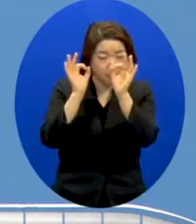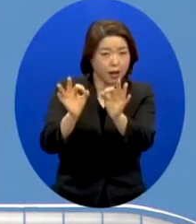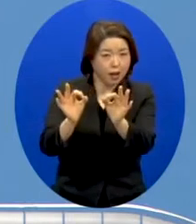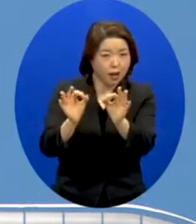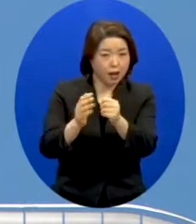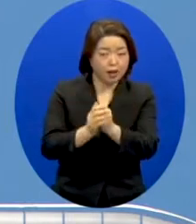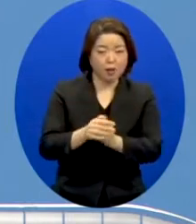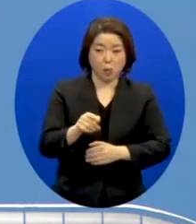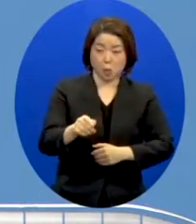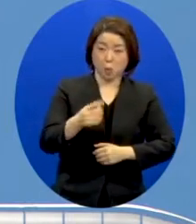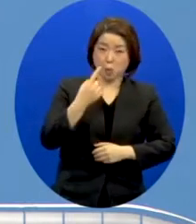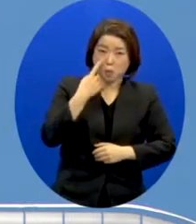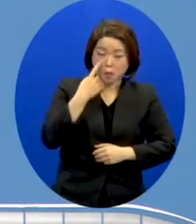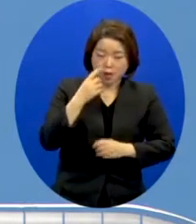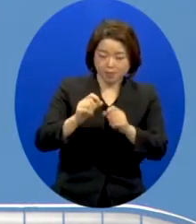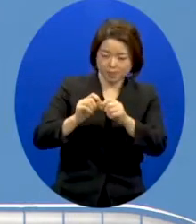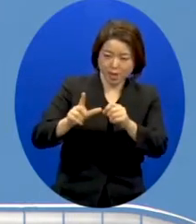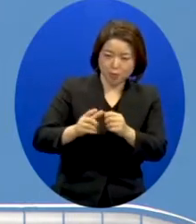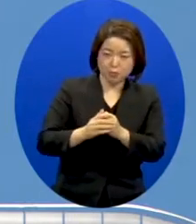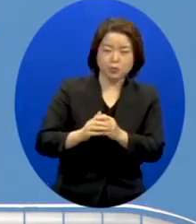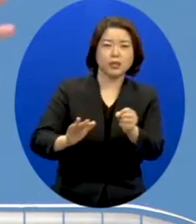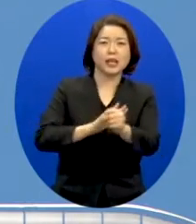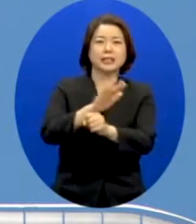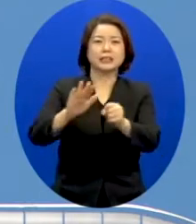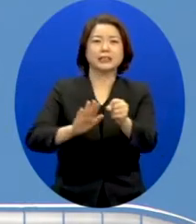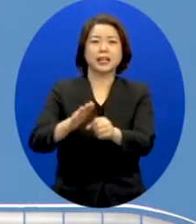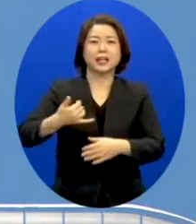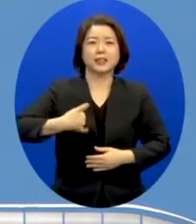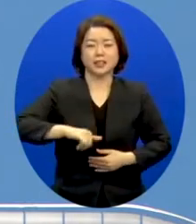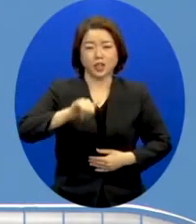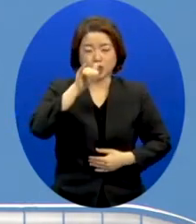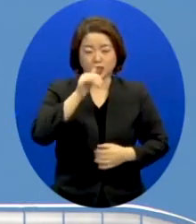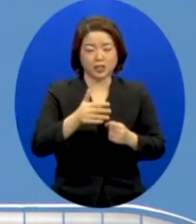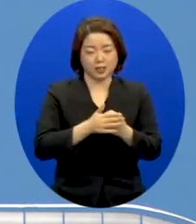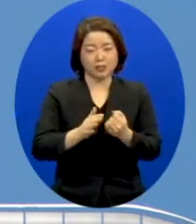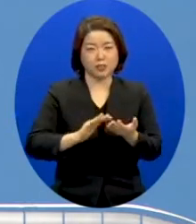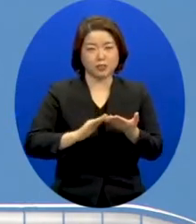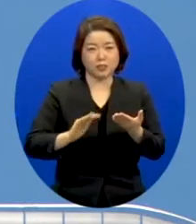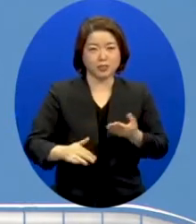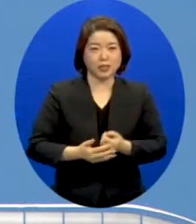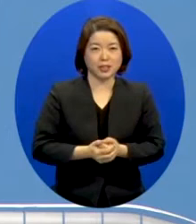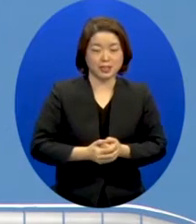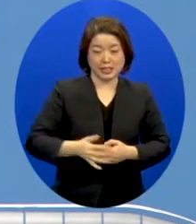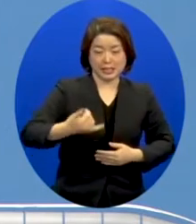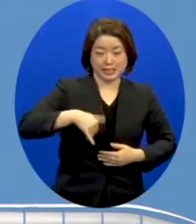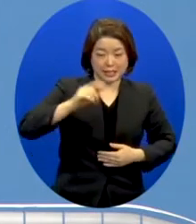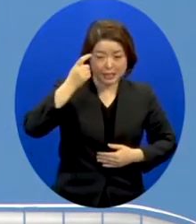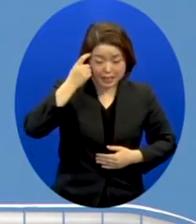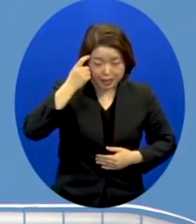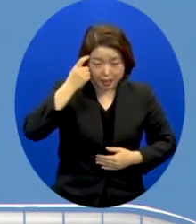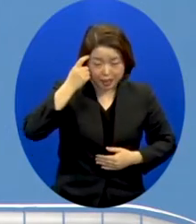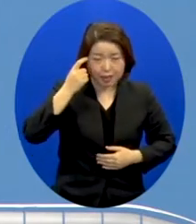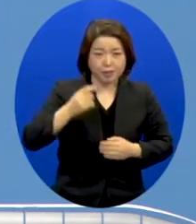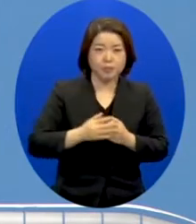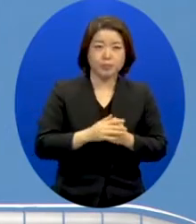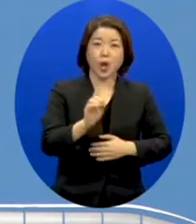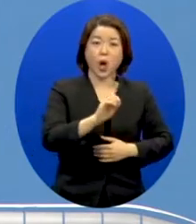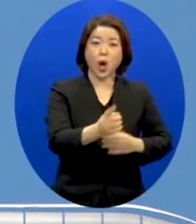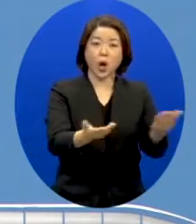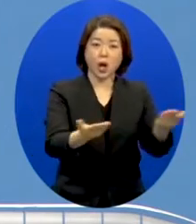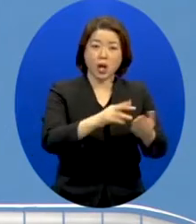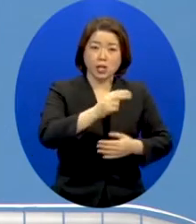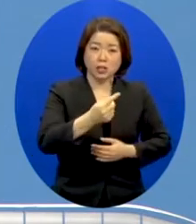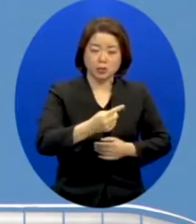대부분 다 사랑하는 자녀들이 있기 때문입니다 자녀들 생각하면 어떤 일도